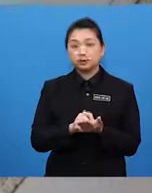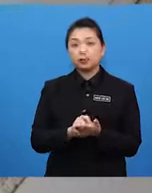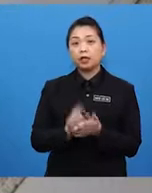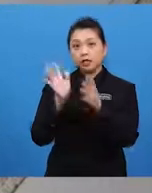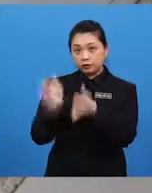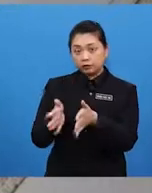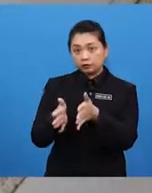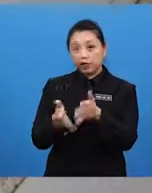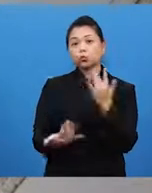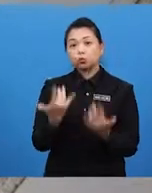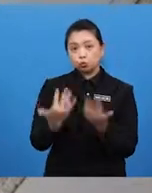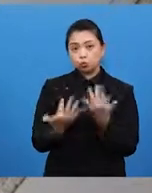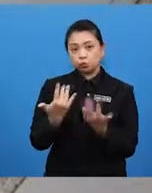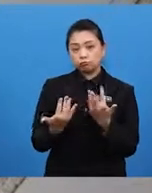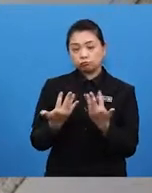seketika